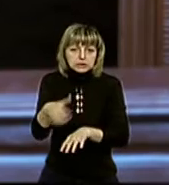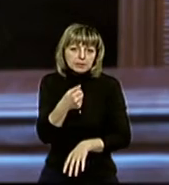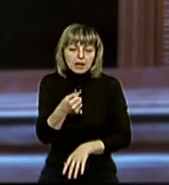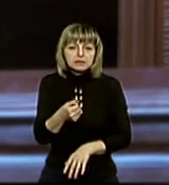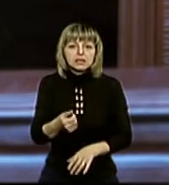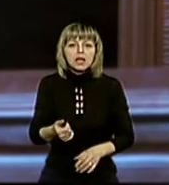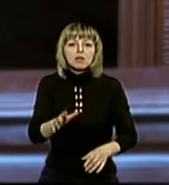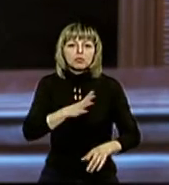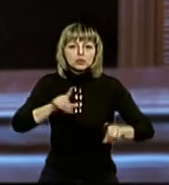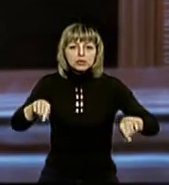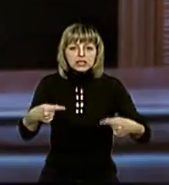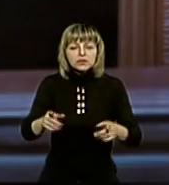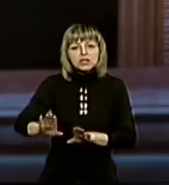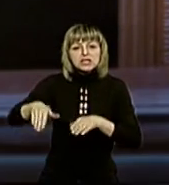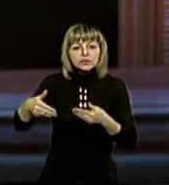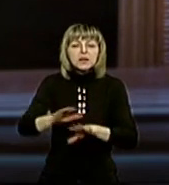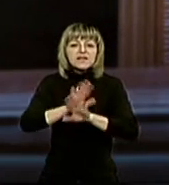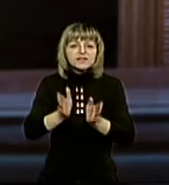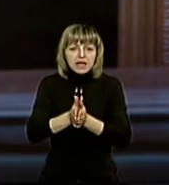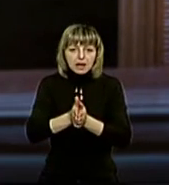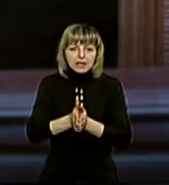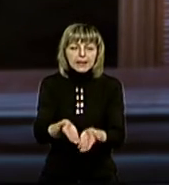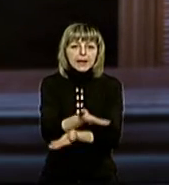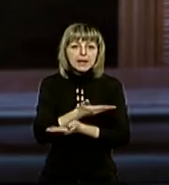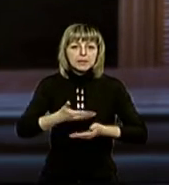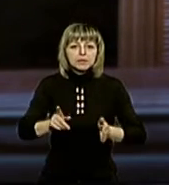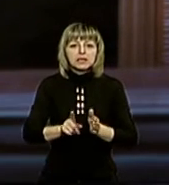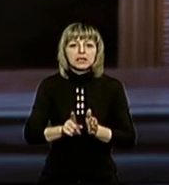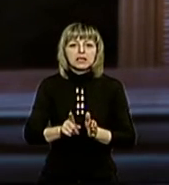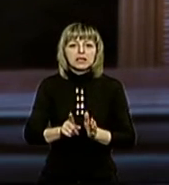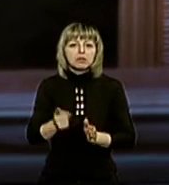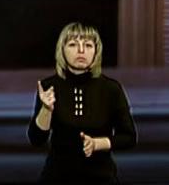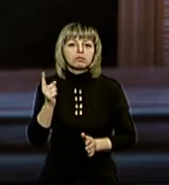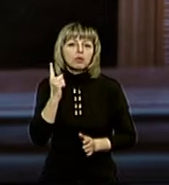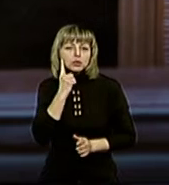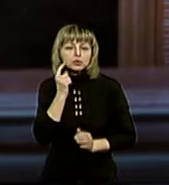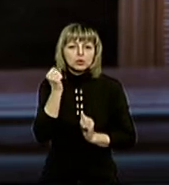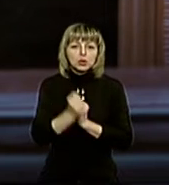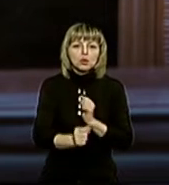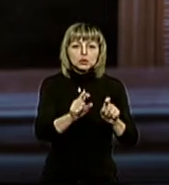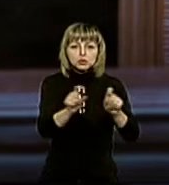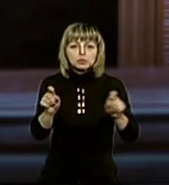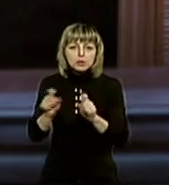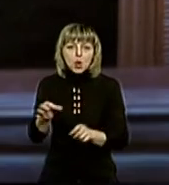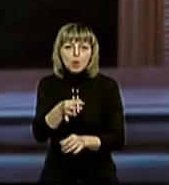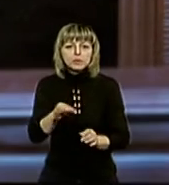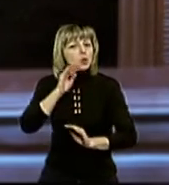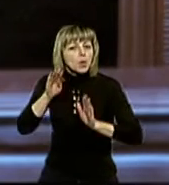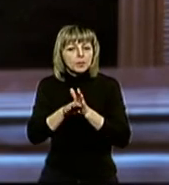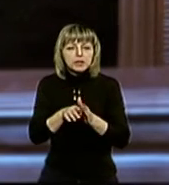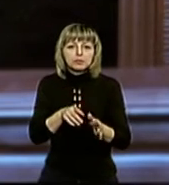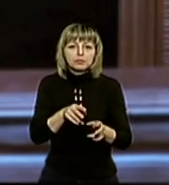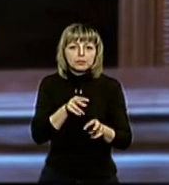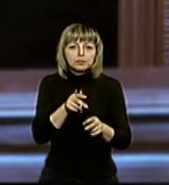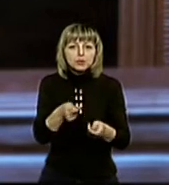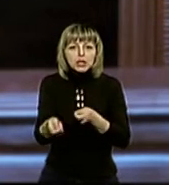З нами було сформовано пропозиції, і взагалі ми почули кожну структуру обласного підпорядкування, фактично, що